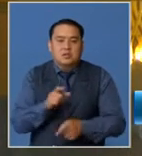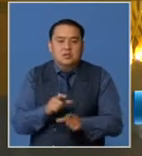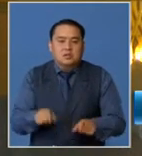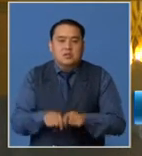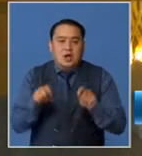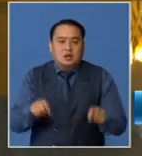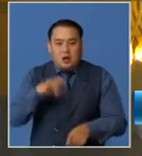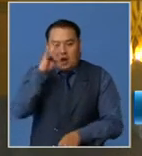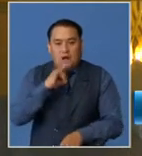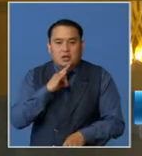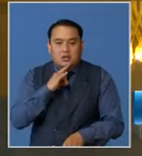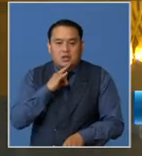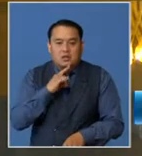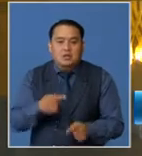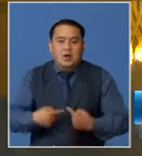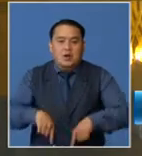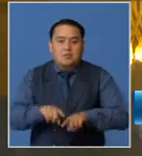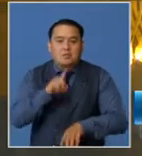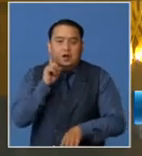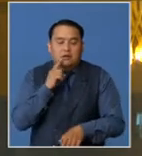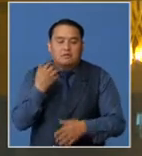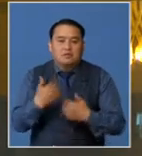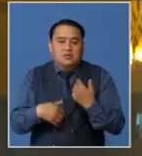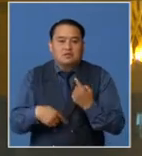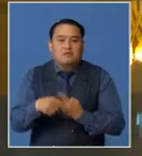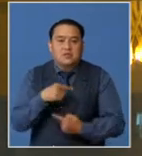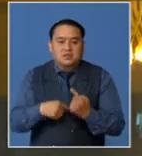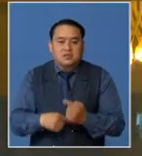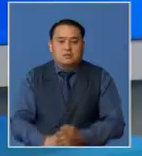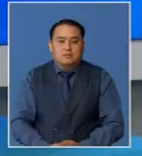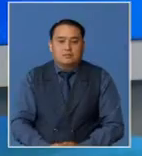создаем казахстанский рынок консалтинга именно для малого и среднего бизнеса.